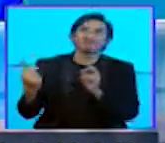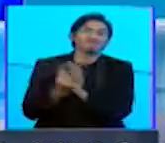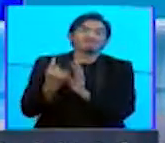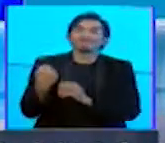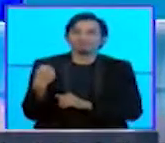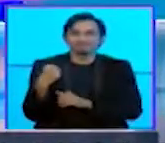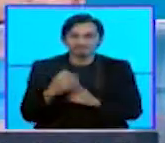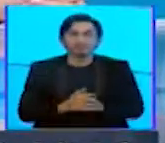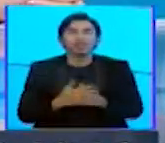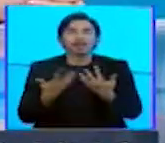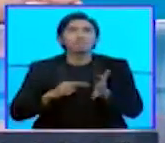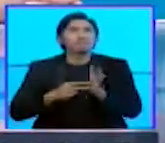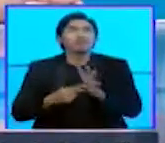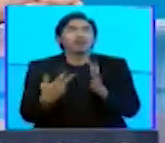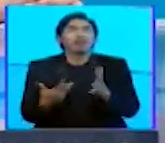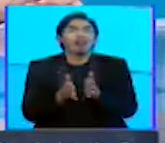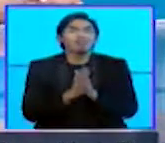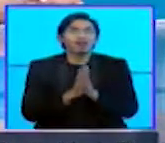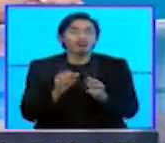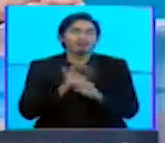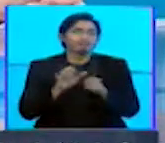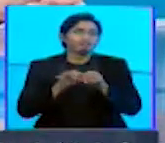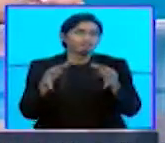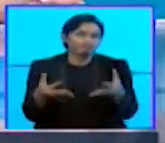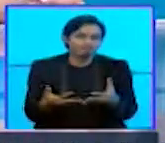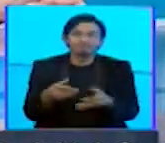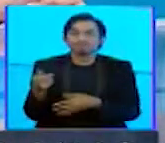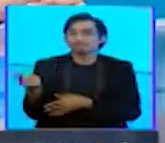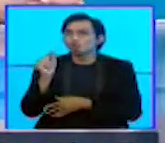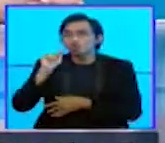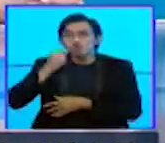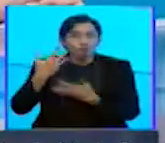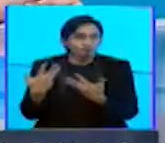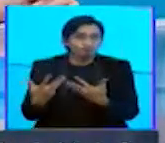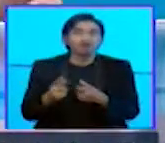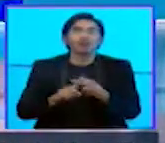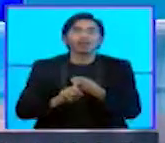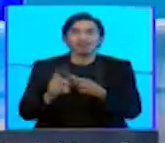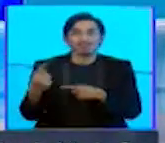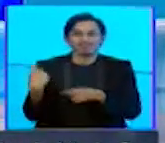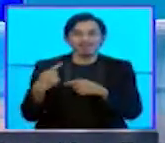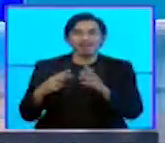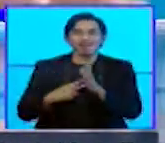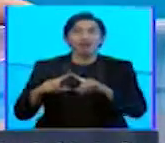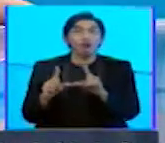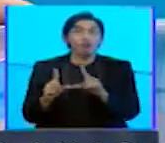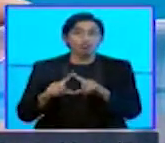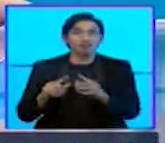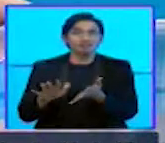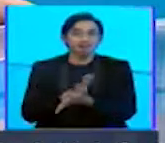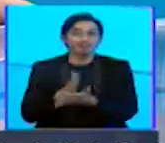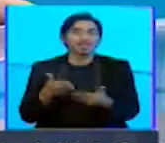makna Lebaran di tengah pandemi bagi Sandiaga Uno? Rekan kami Nawayogi Kusuma mendapat kesempatan untuk bersilaturahmi spesial hari